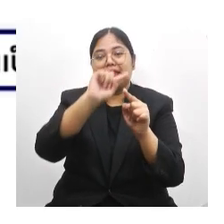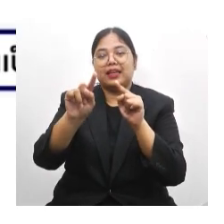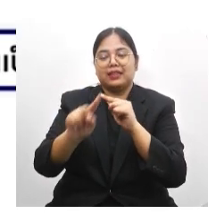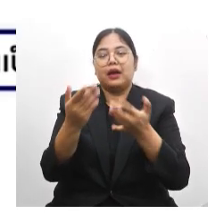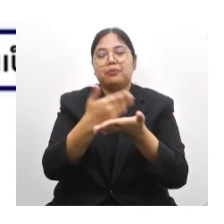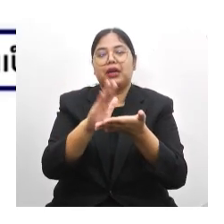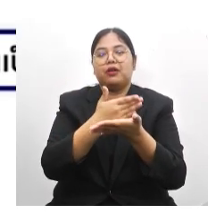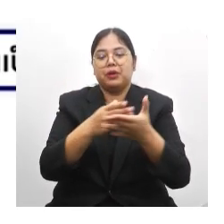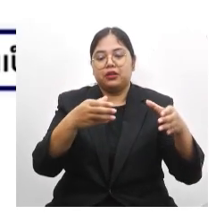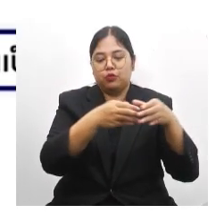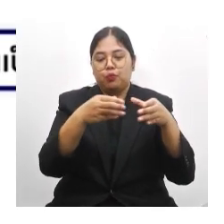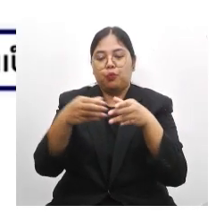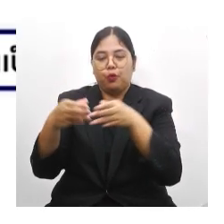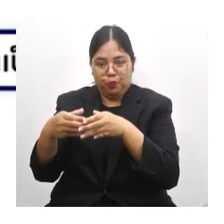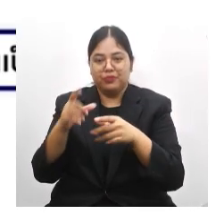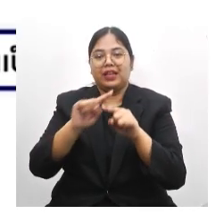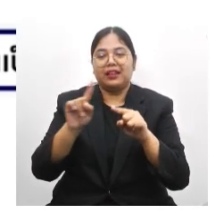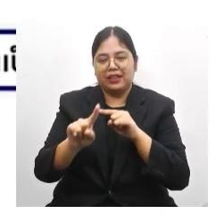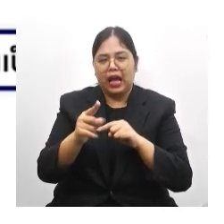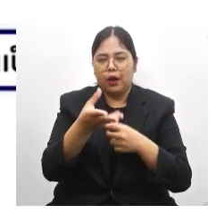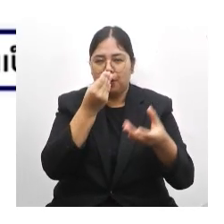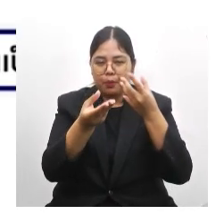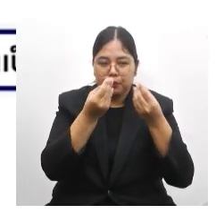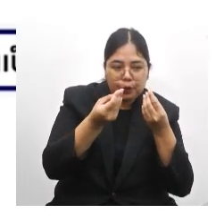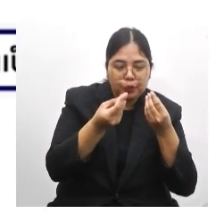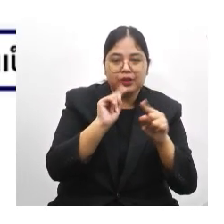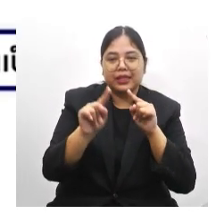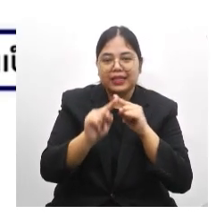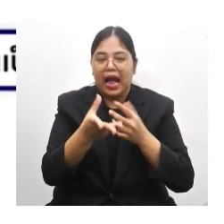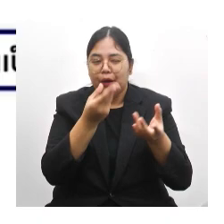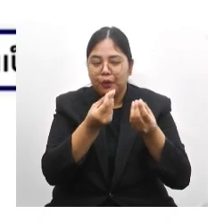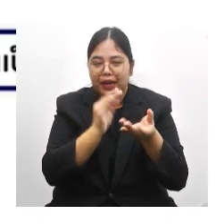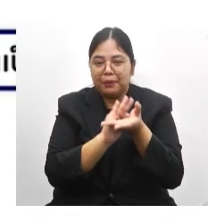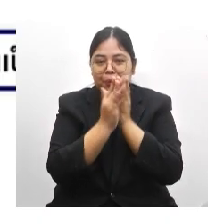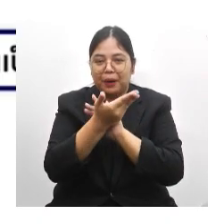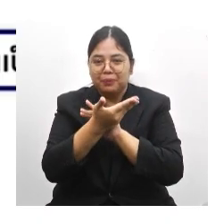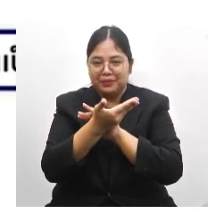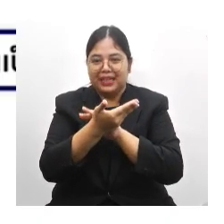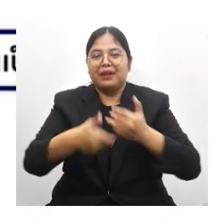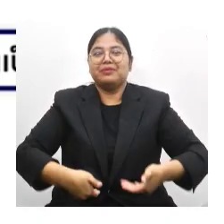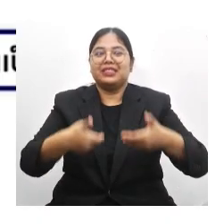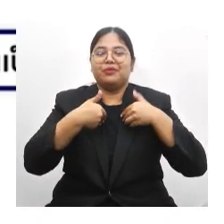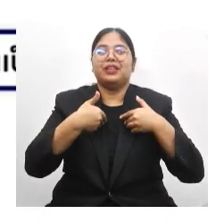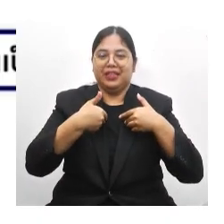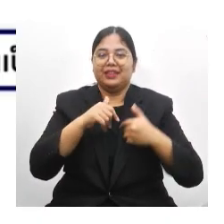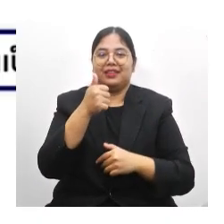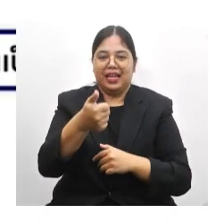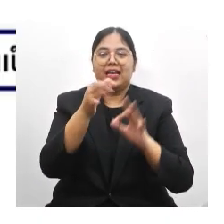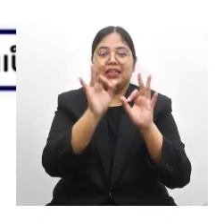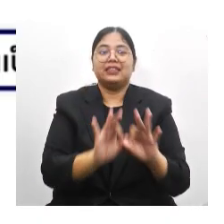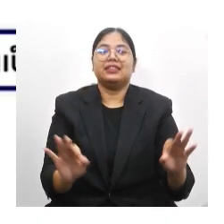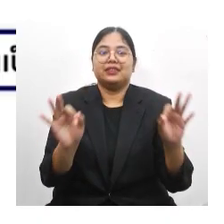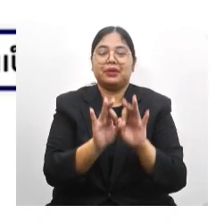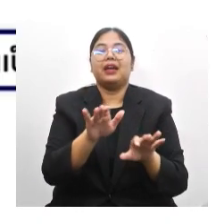เป็นกลุ่มเล็กๆหลายๆกลุ่มสามารถนำความรู้ที่ได้ไปประยุกต์ใช้ในชีวิตประจำวันและสิ่งที่สำคัญคือนัก